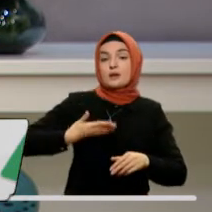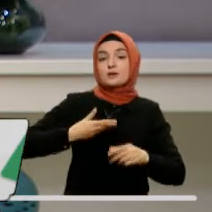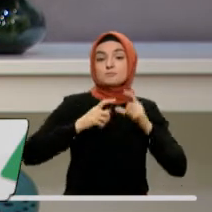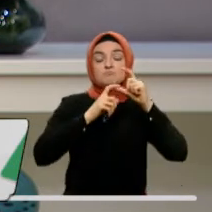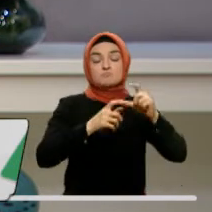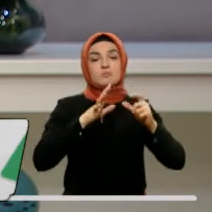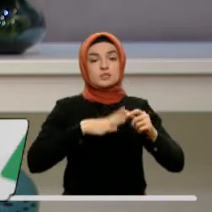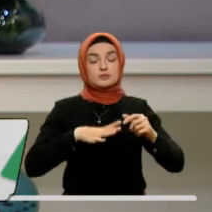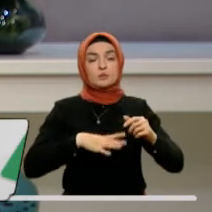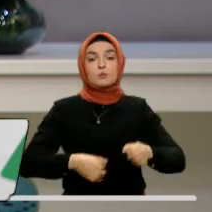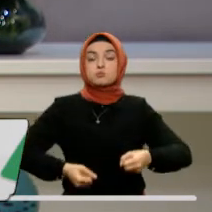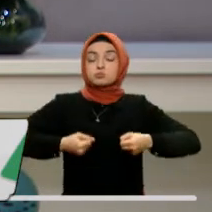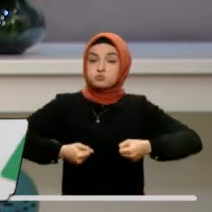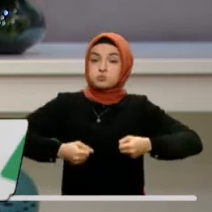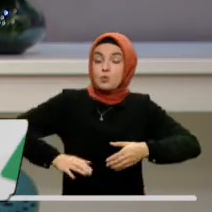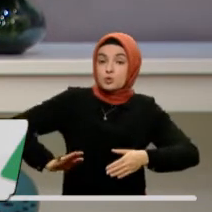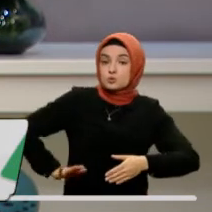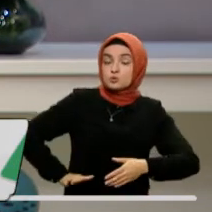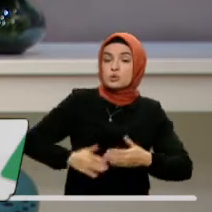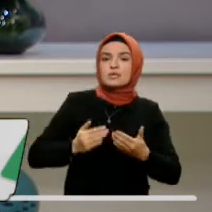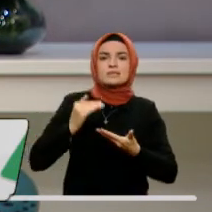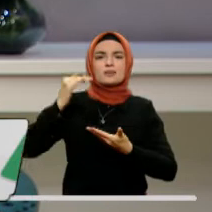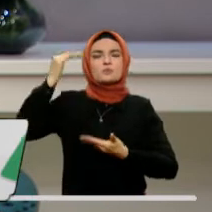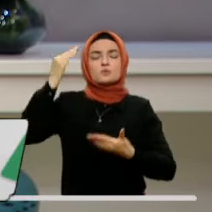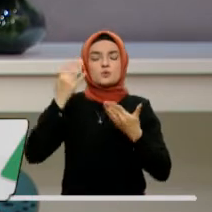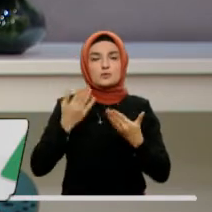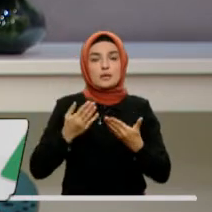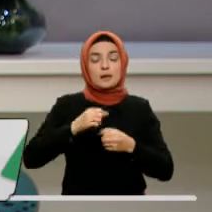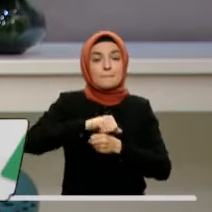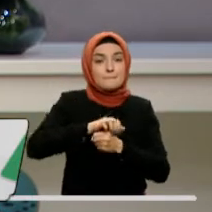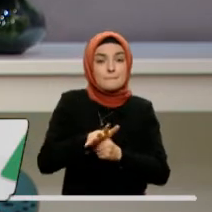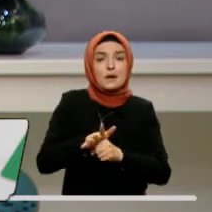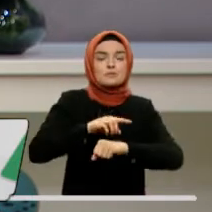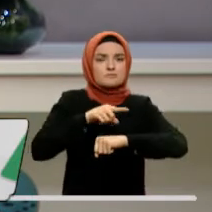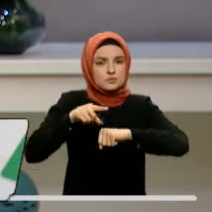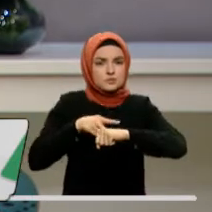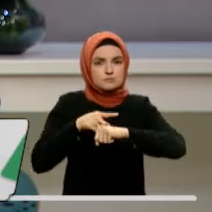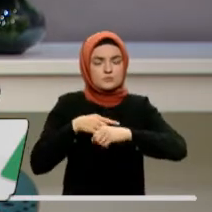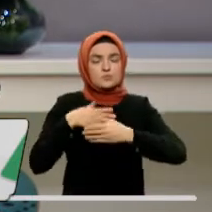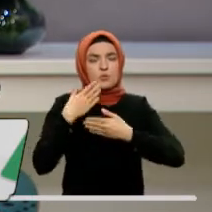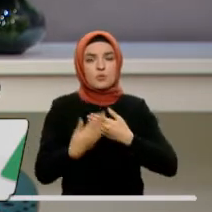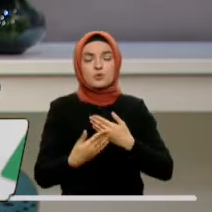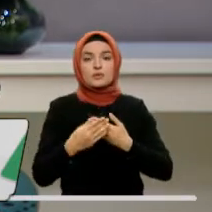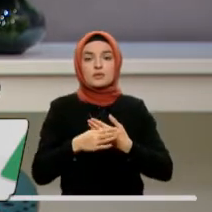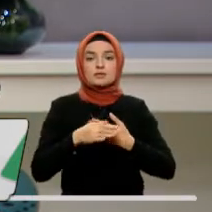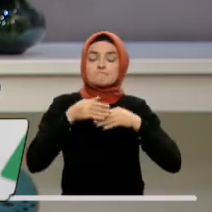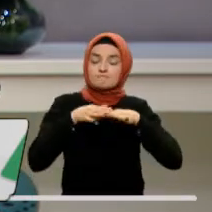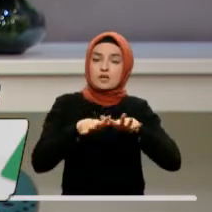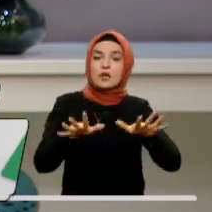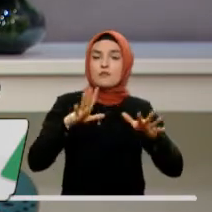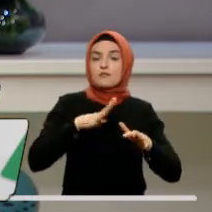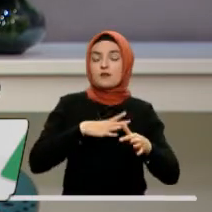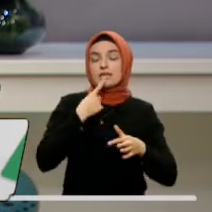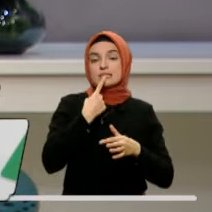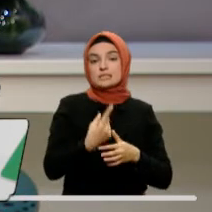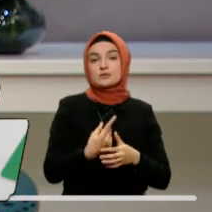Evet, obezite gerek çocuklarda gerek yetişkinlerde özellikle pandemi sonrası çok daha arttı, yaygınlaştı diye biliyoruz, duyuyoruz. Yapılan araştırmalar